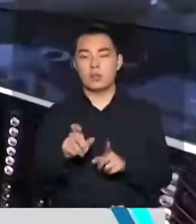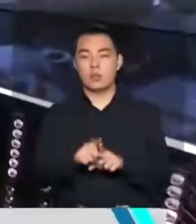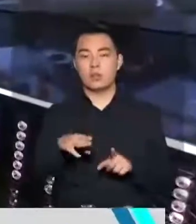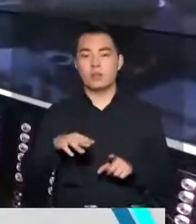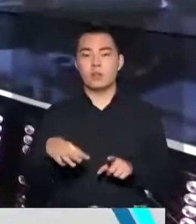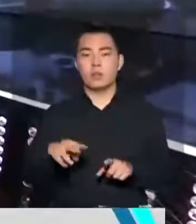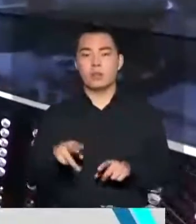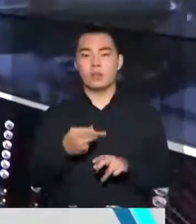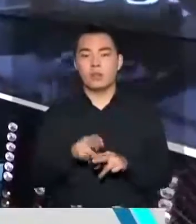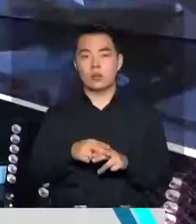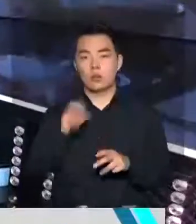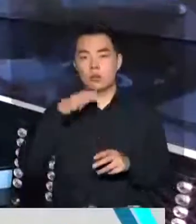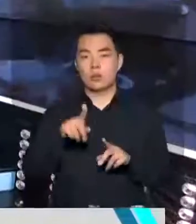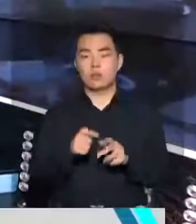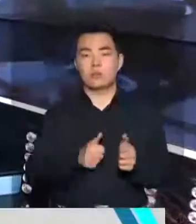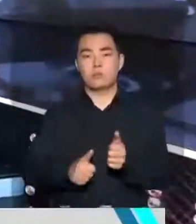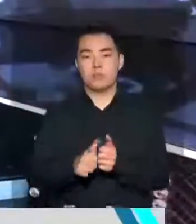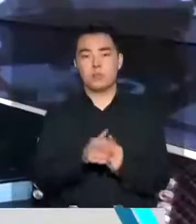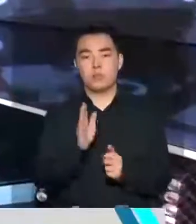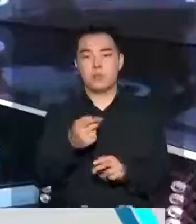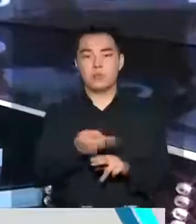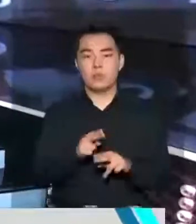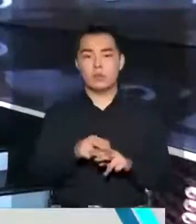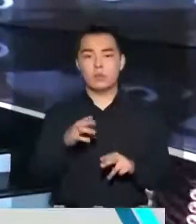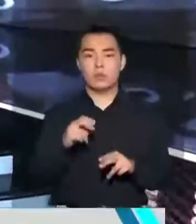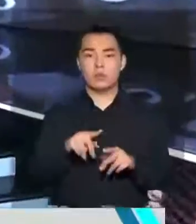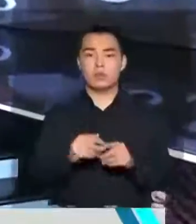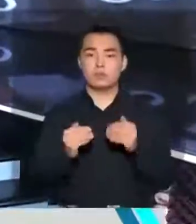жүрміз. Дегенмен енді осы салада жетістіктерімізден бөлек